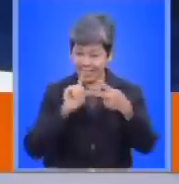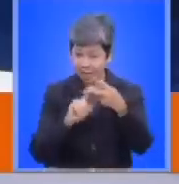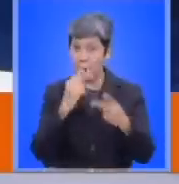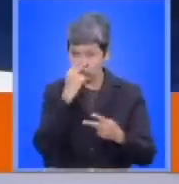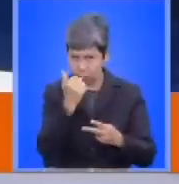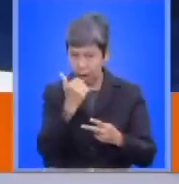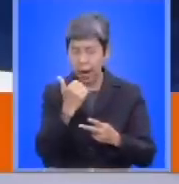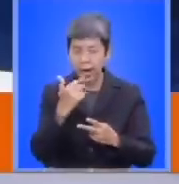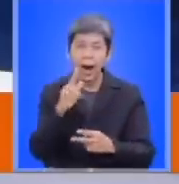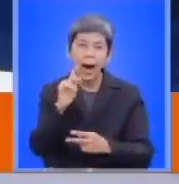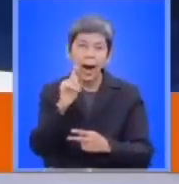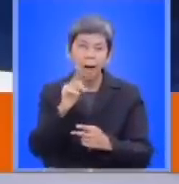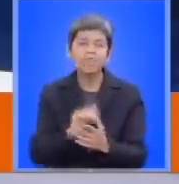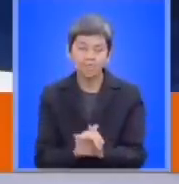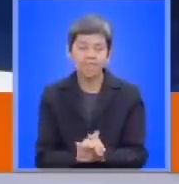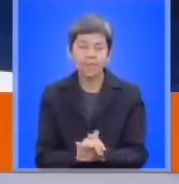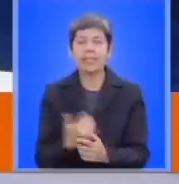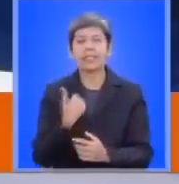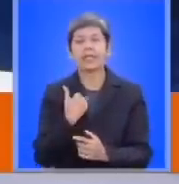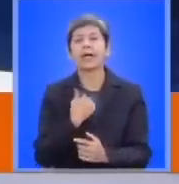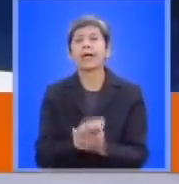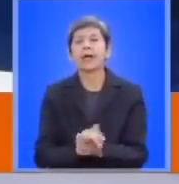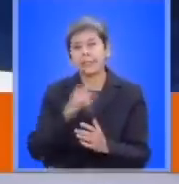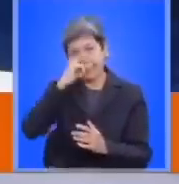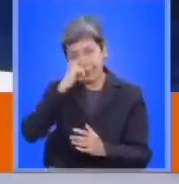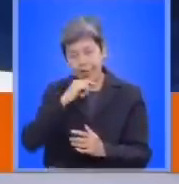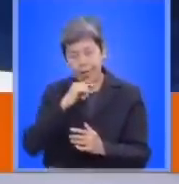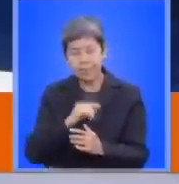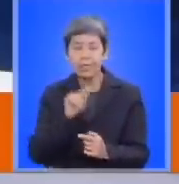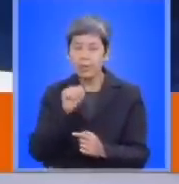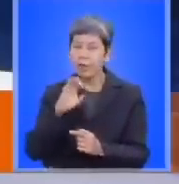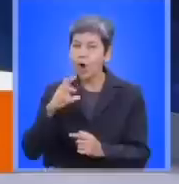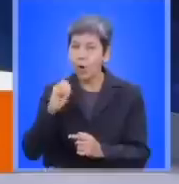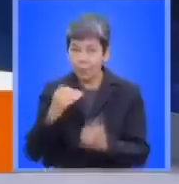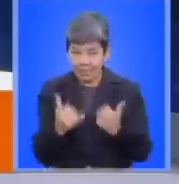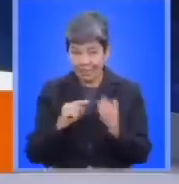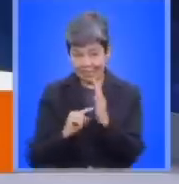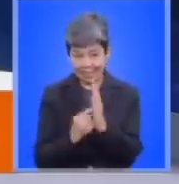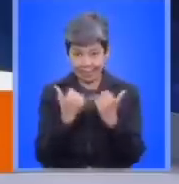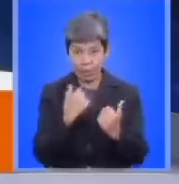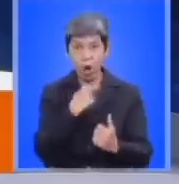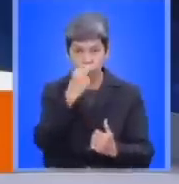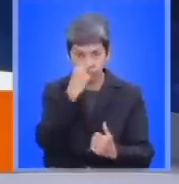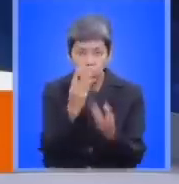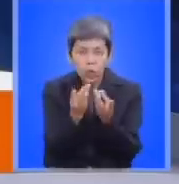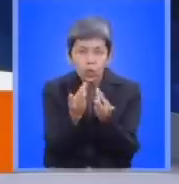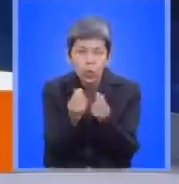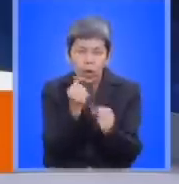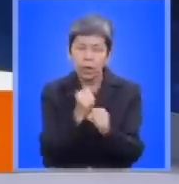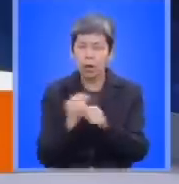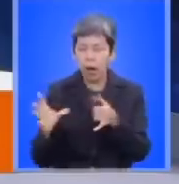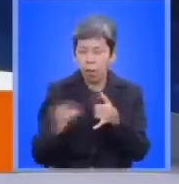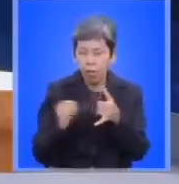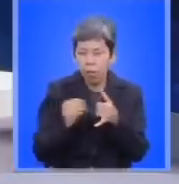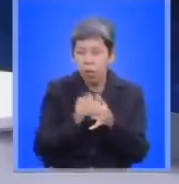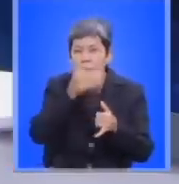ก็ติดตามข่าวสารกันได้นะคะก็คือ tnthailand.com นั่นเองค่ะ ตอนนี้มาเริ่มต้นอัปเดตตัวเลขผู้ติดเชื้อ